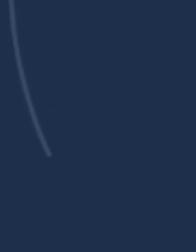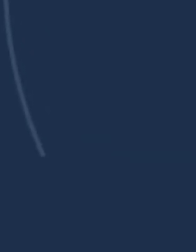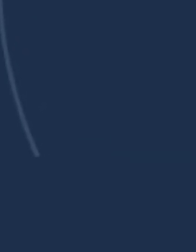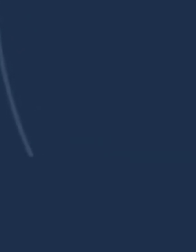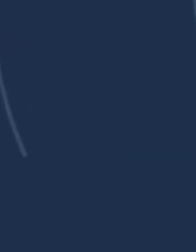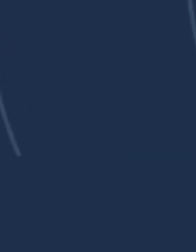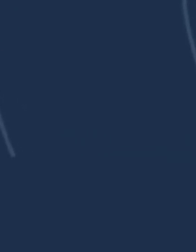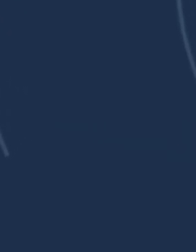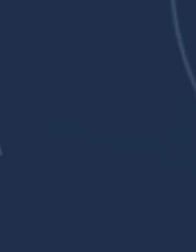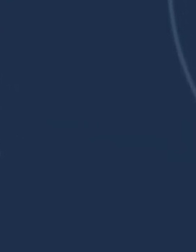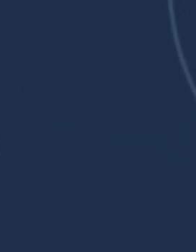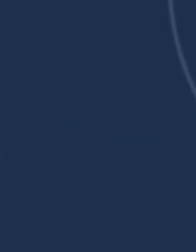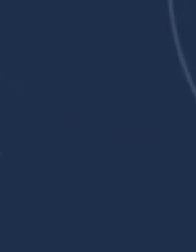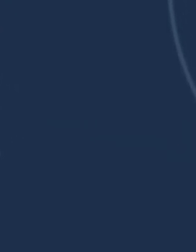Дякую за